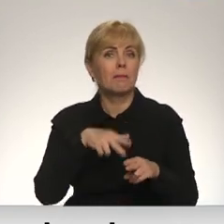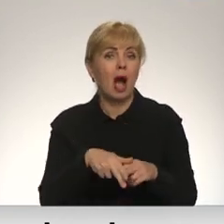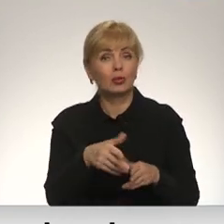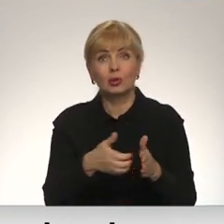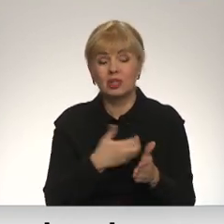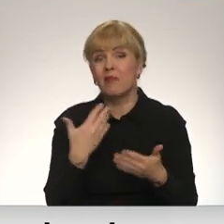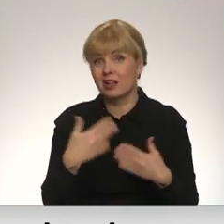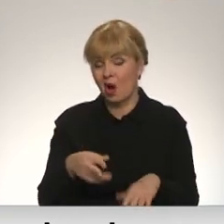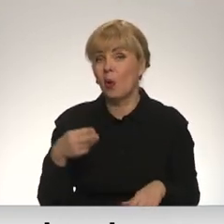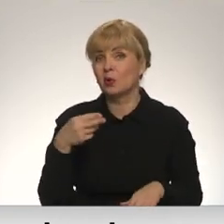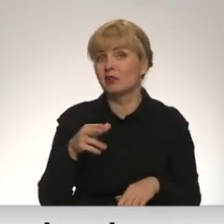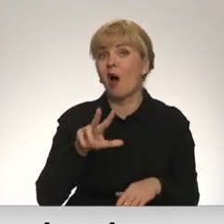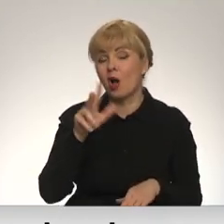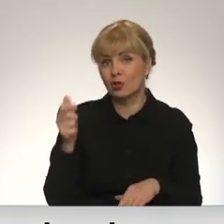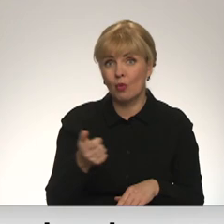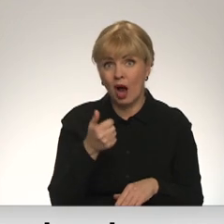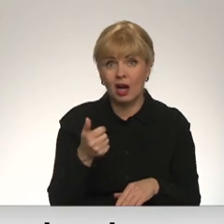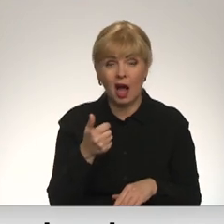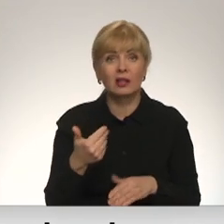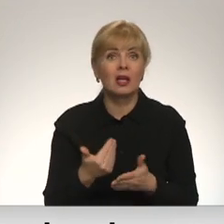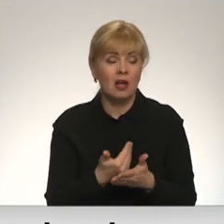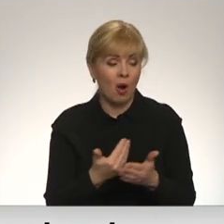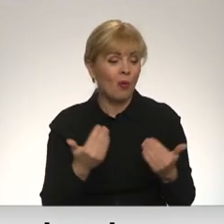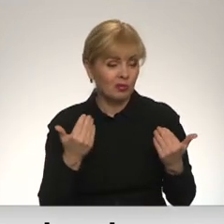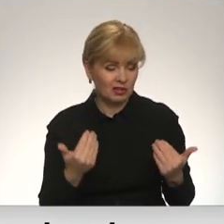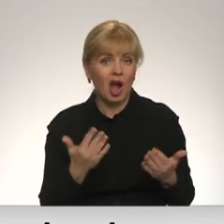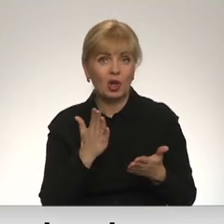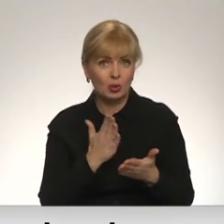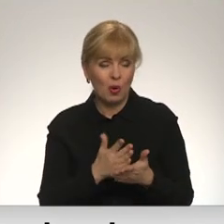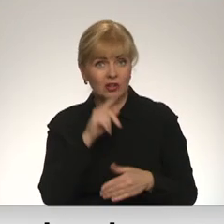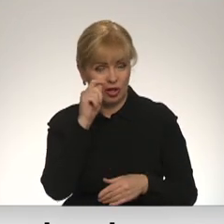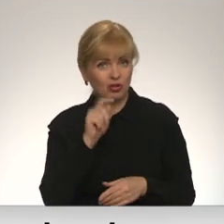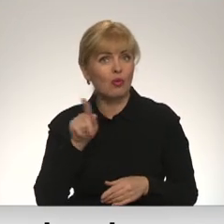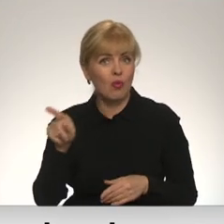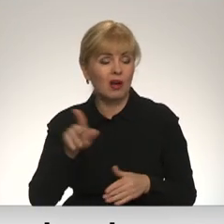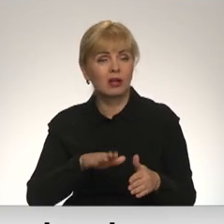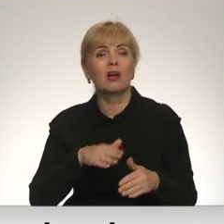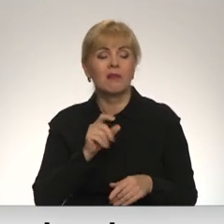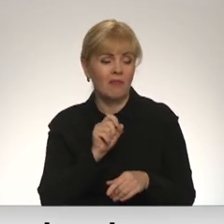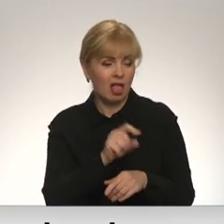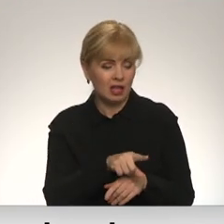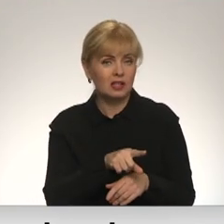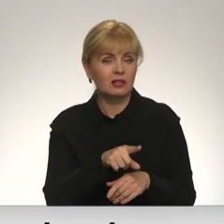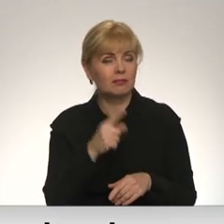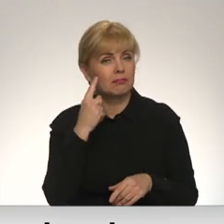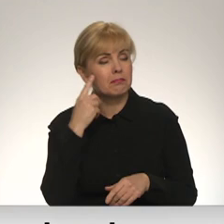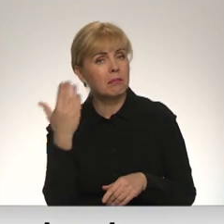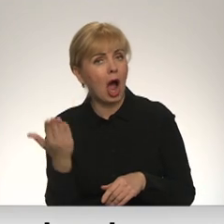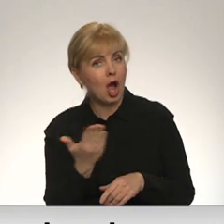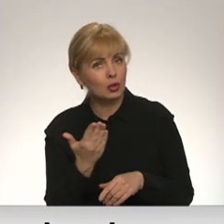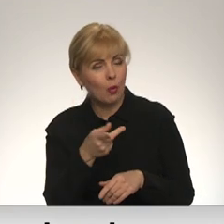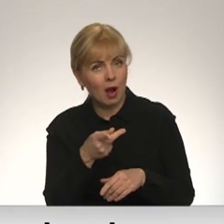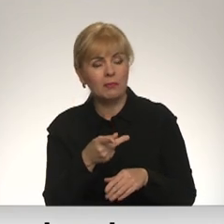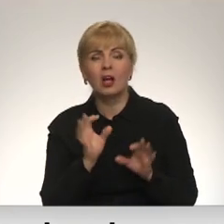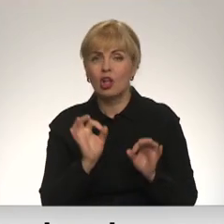izmantot 2008. Gadā. Jaunā realitāte notiekošais Ukrainā, licis šo lēmumu pārvērtēt. Arī